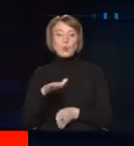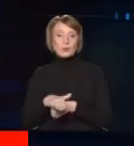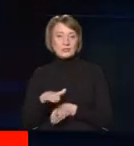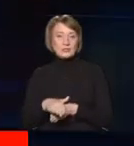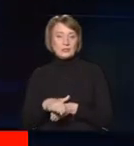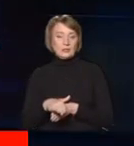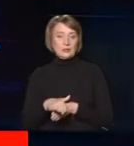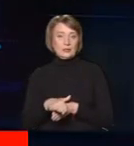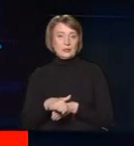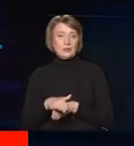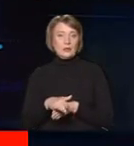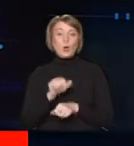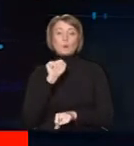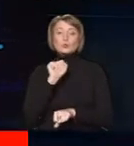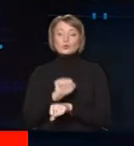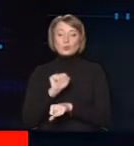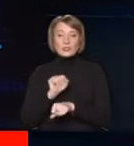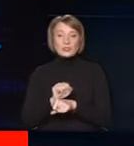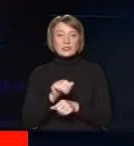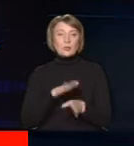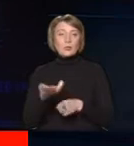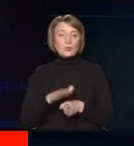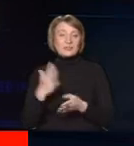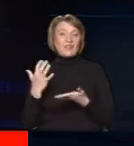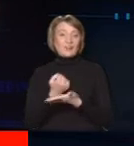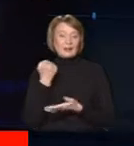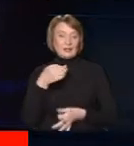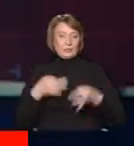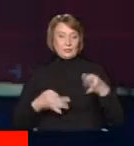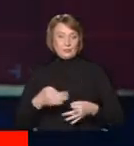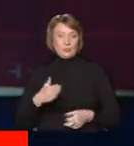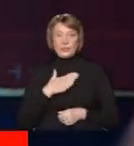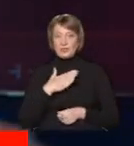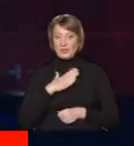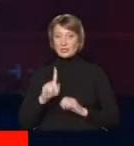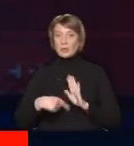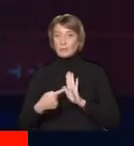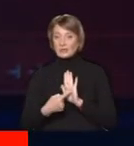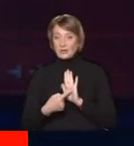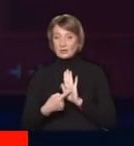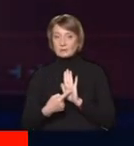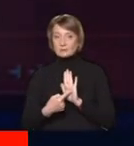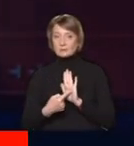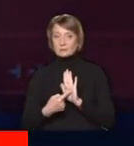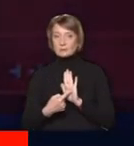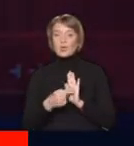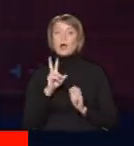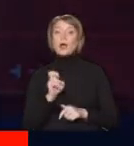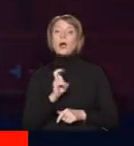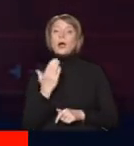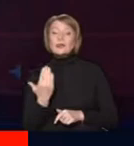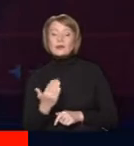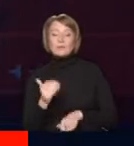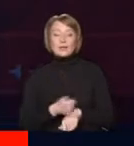а не тимчасово. Так? Тобто зупинити повністю, зокрема, за рахунок виграних судів. Але от в вашому ж питанні на початку було ж дуже правильне питання. Ви сказали, а як ви, як міський